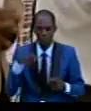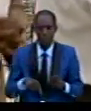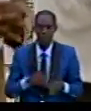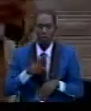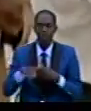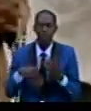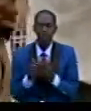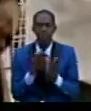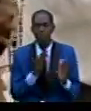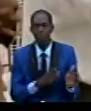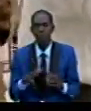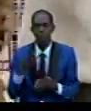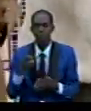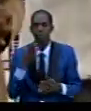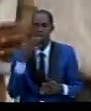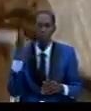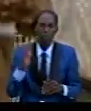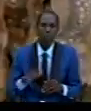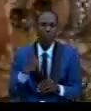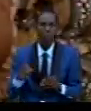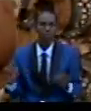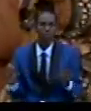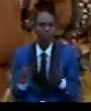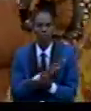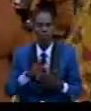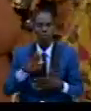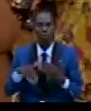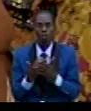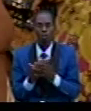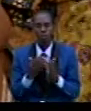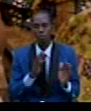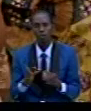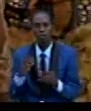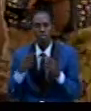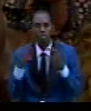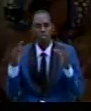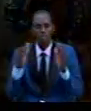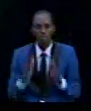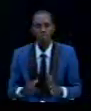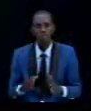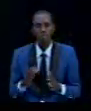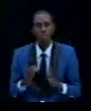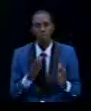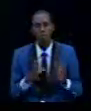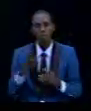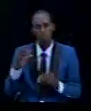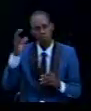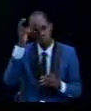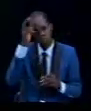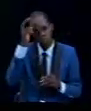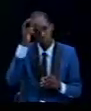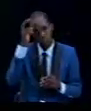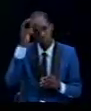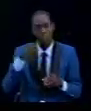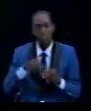les plans de l'ennemi. Destroy all plans of the les enemy, plans de l'ennemi the plans of the devil, dans les lieux célestes in high